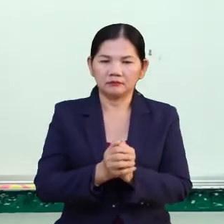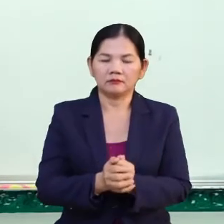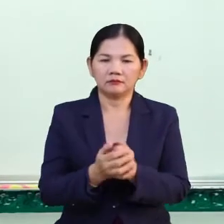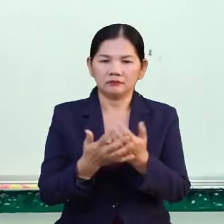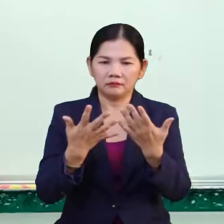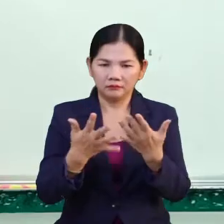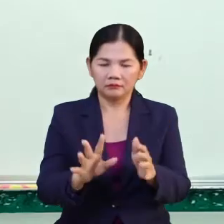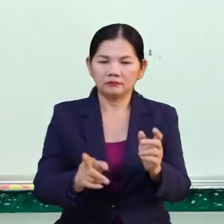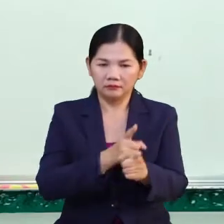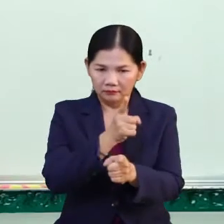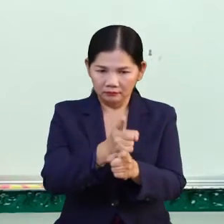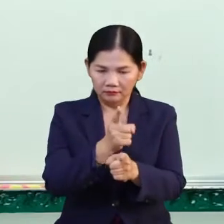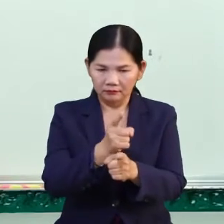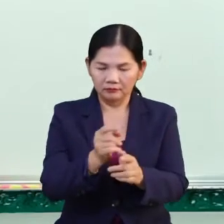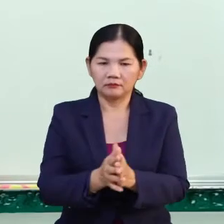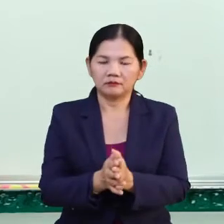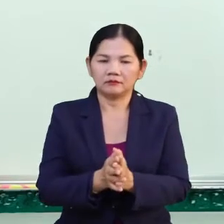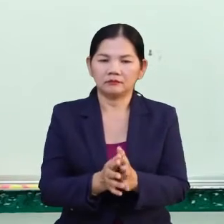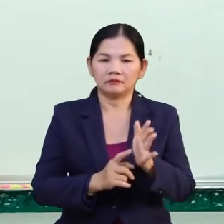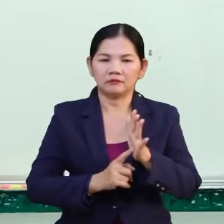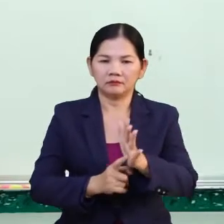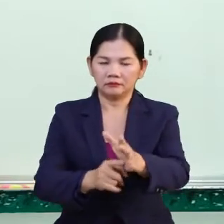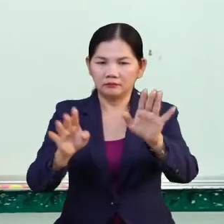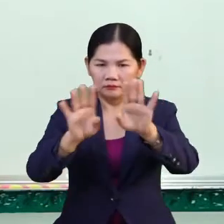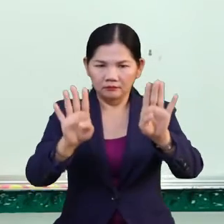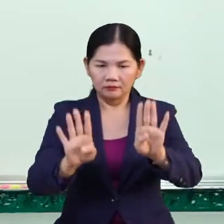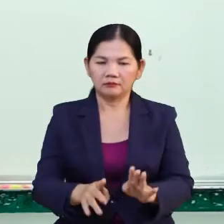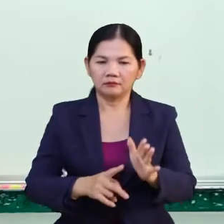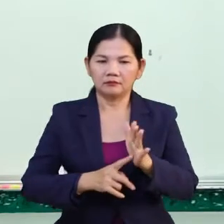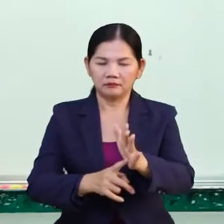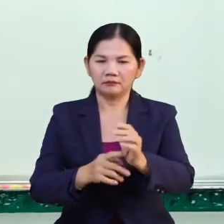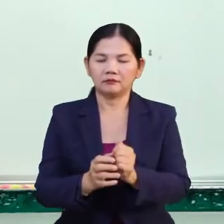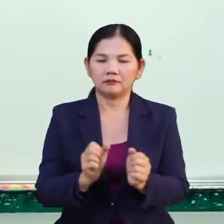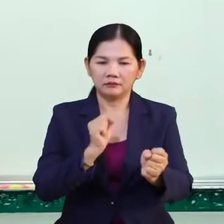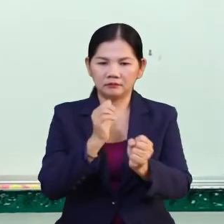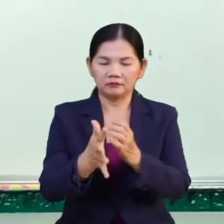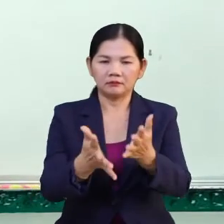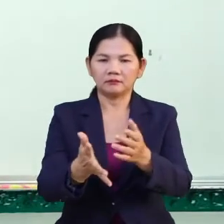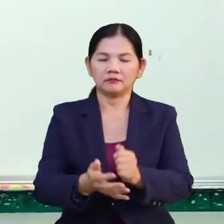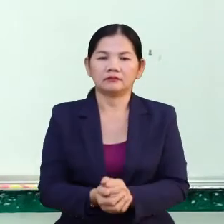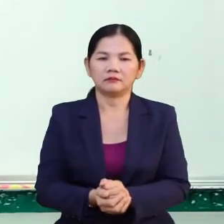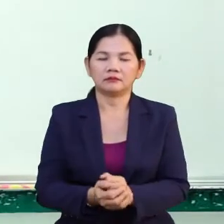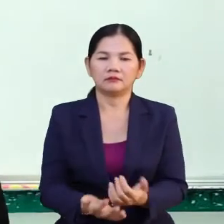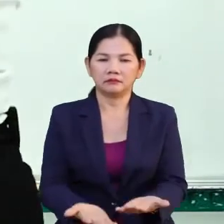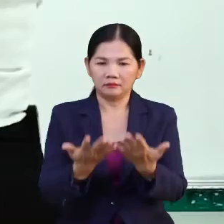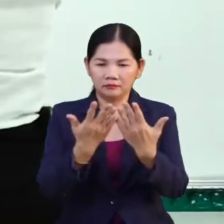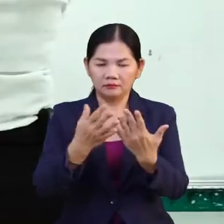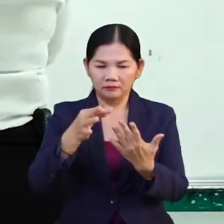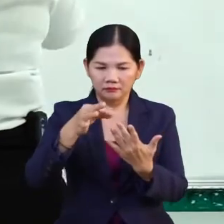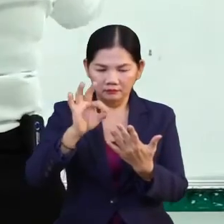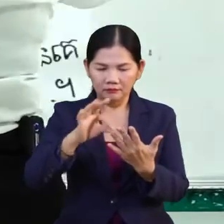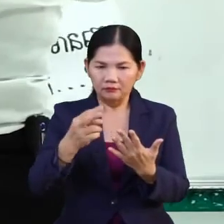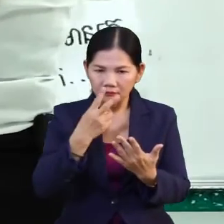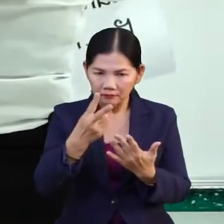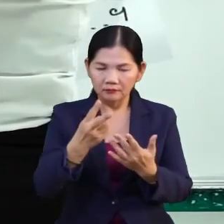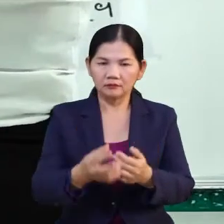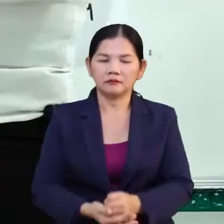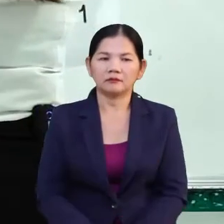ឆ្លើយនោះត្រឹមត្រូវដោយអ្វីដែលអ្នកគ្រូចាបង្ហាញនៅលើក្តារខៀនដែរឬទេតោះចាប់ដើមទៀងទាត់គ្នាណាកូនណាចា